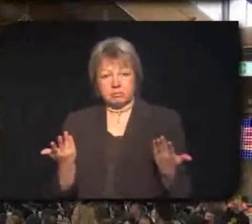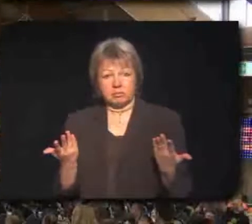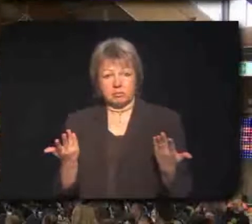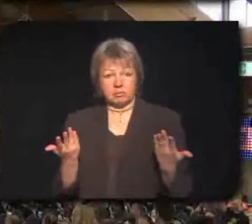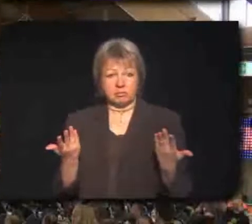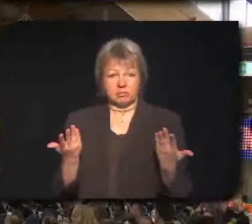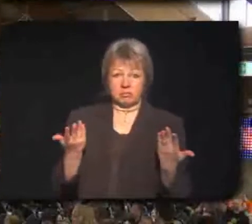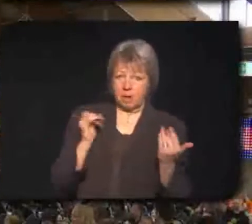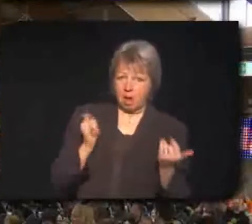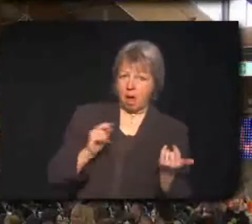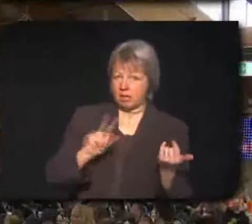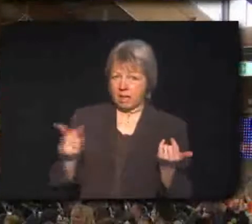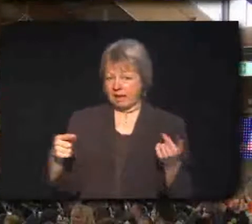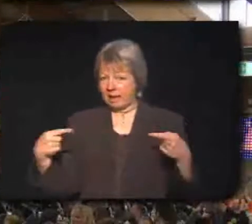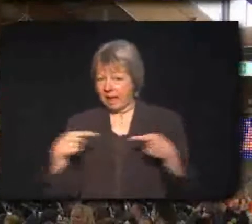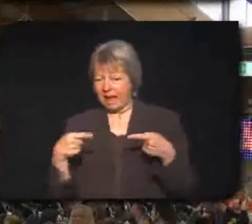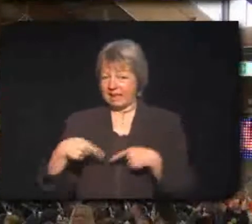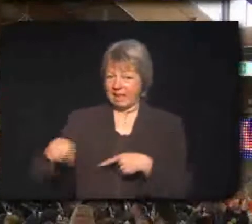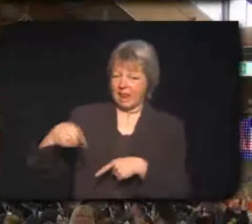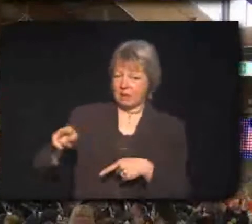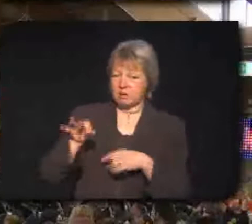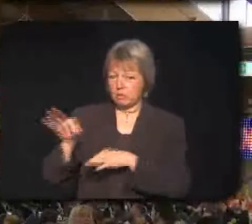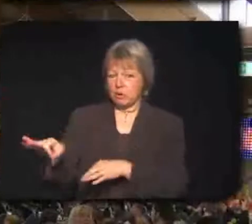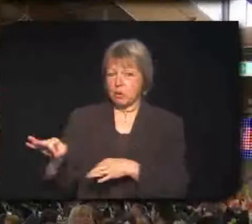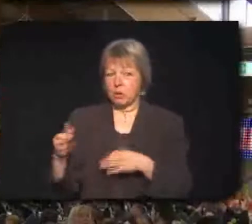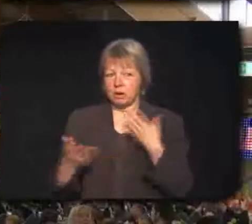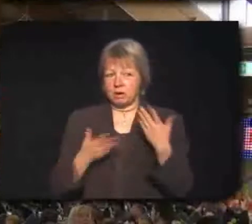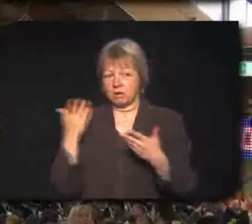Karte reicht Kommentierungen helfen nicht